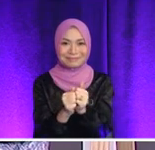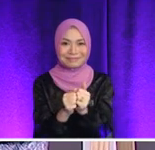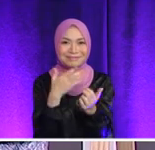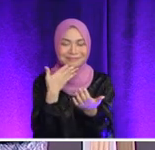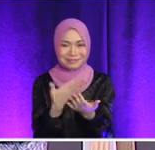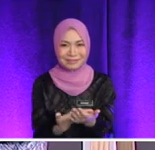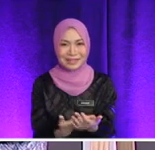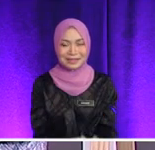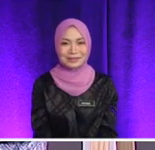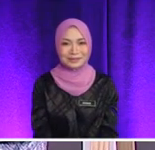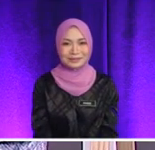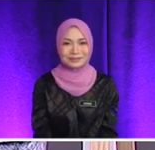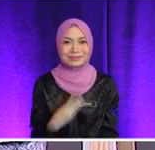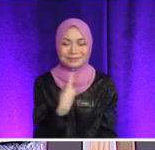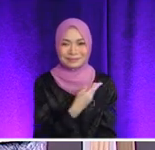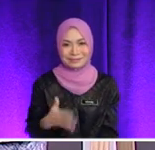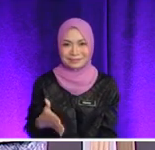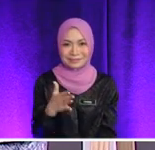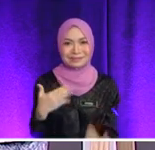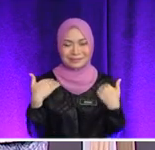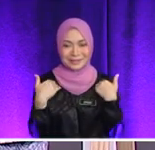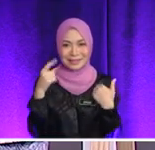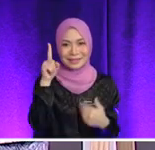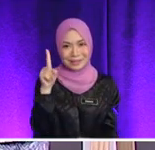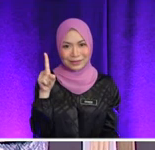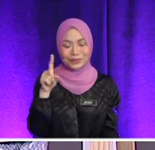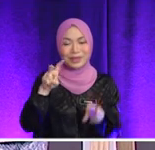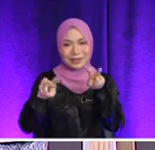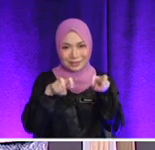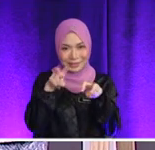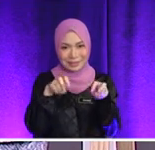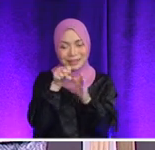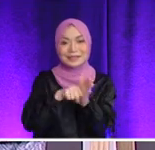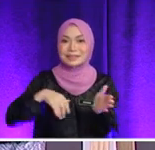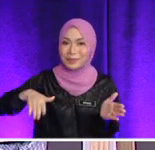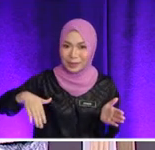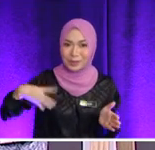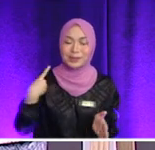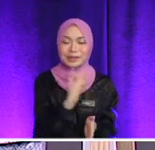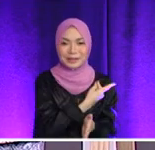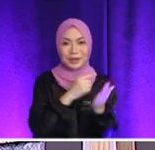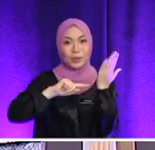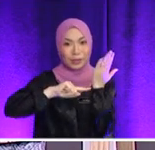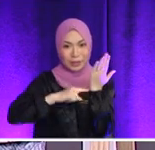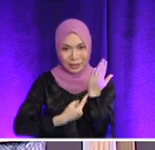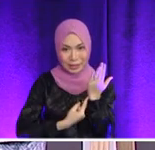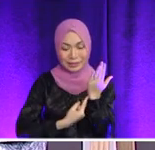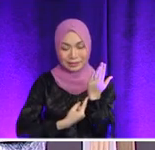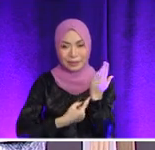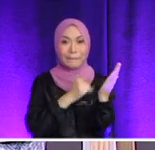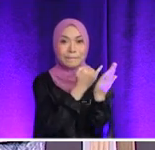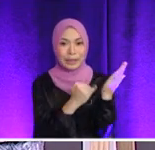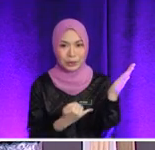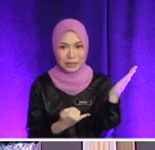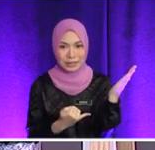Marta kita akan ada satu penghayatan atau sedikit kajian sebelum kita memulihkan untuk penghasilan karya itu sendiri